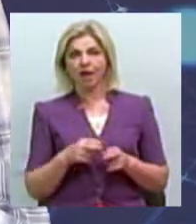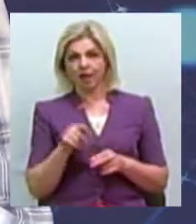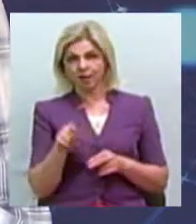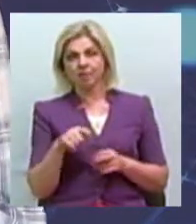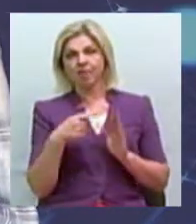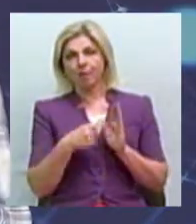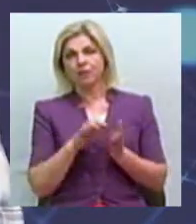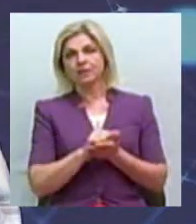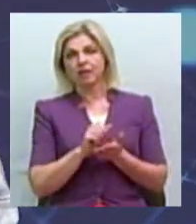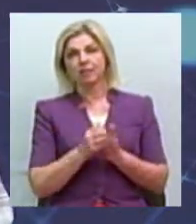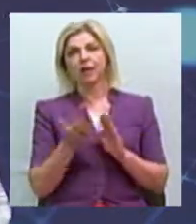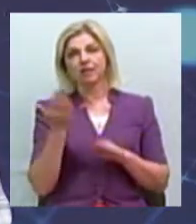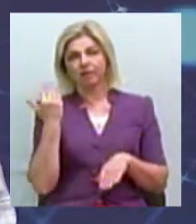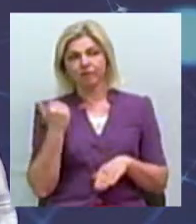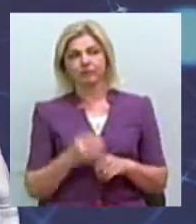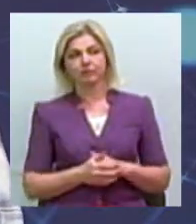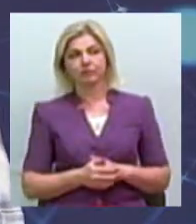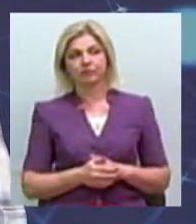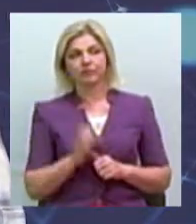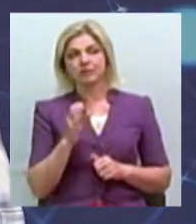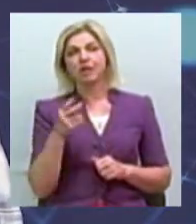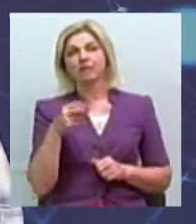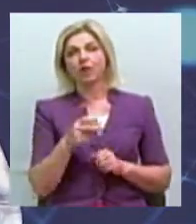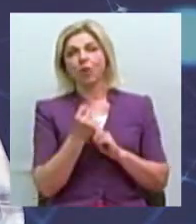давно, еще с